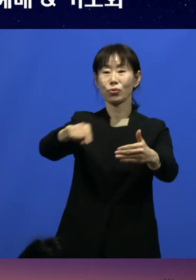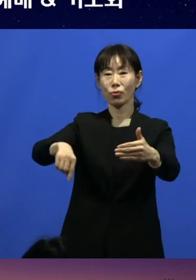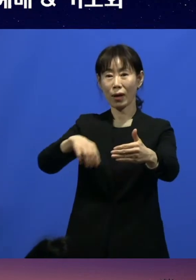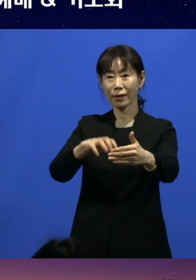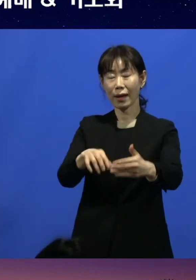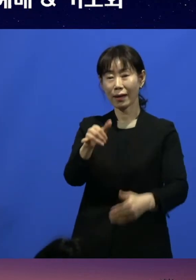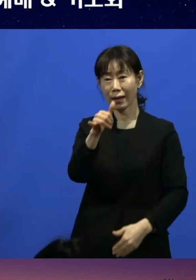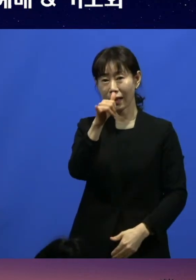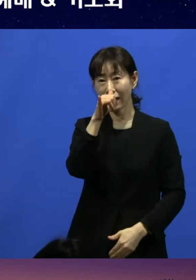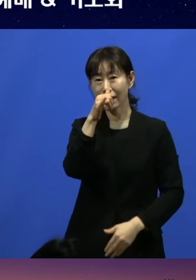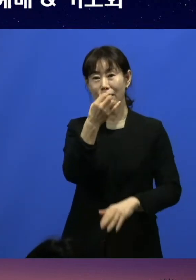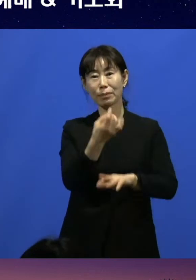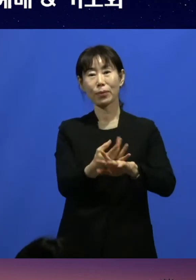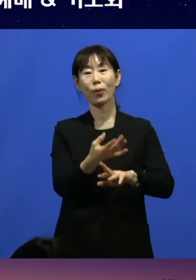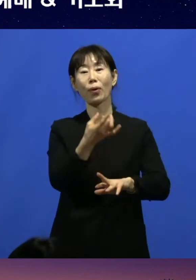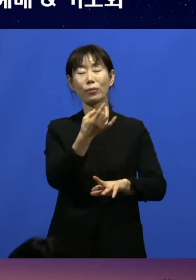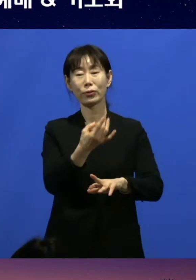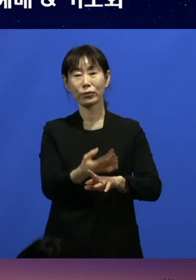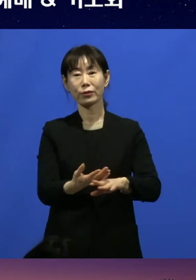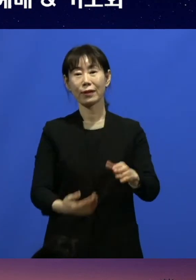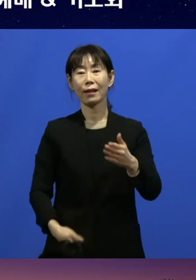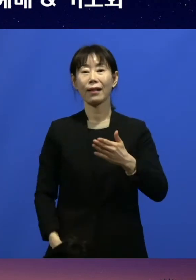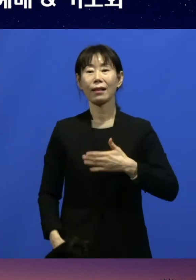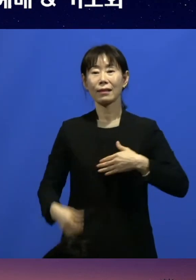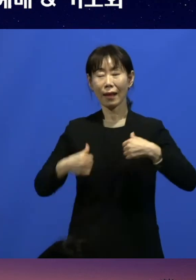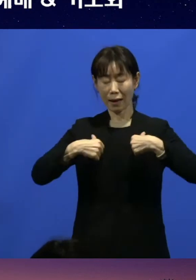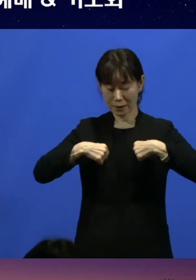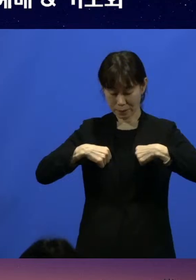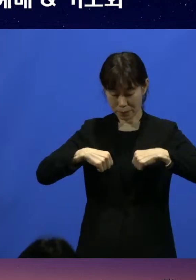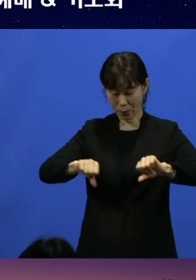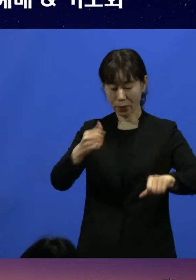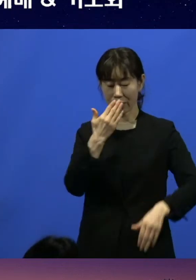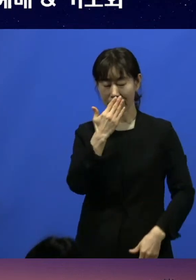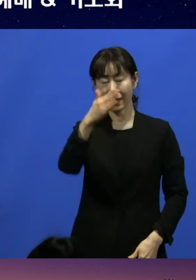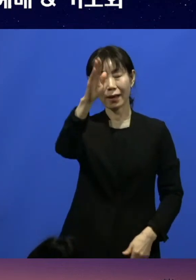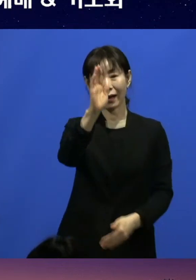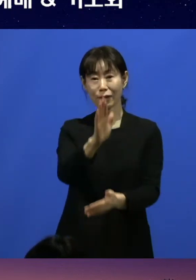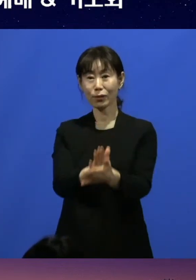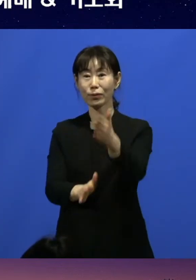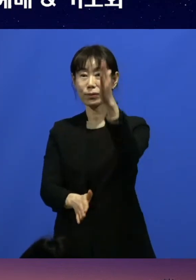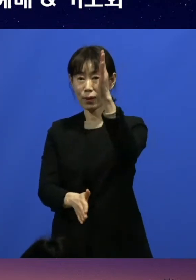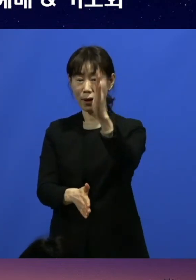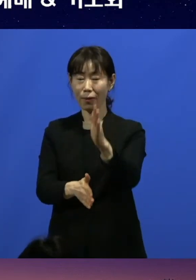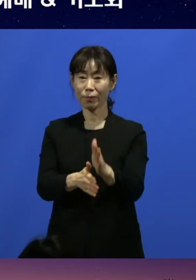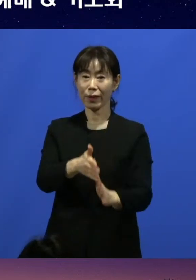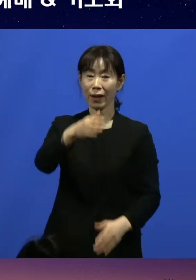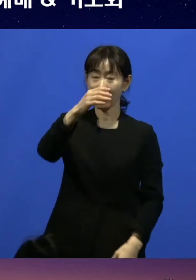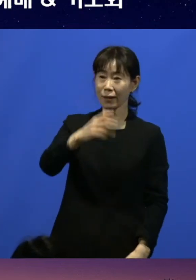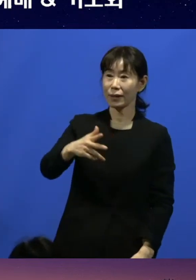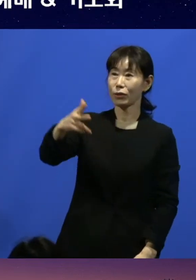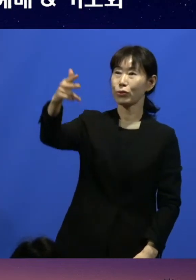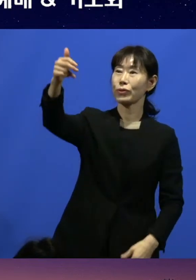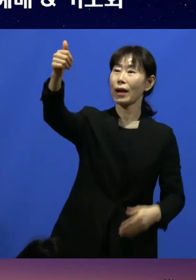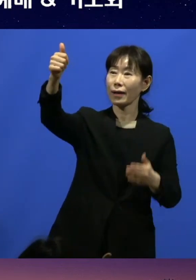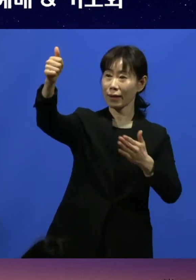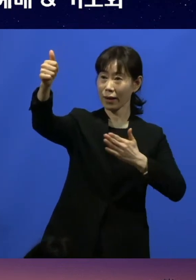주 안에 있는 보물을 나는 포기할 수 없다며